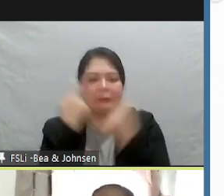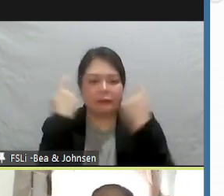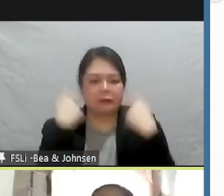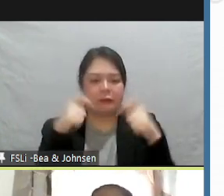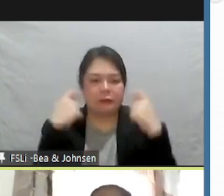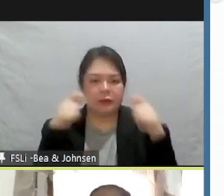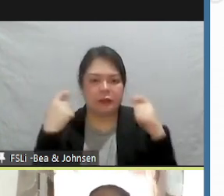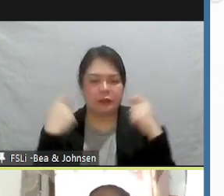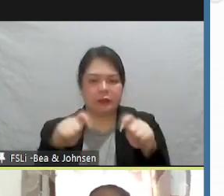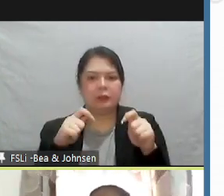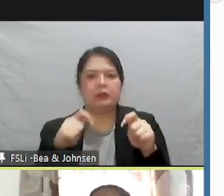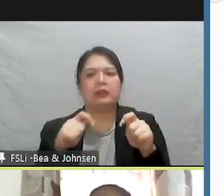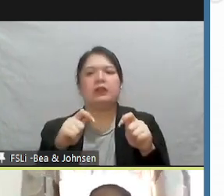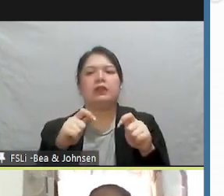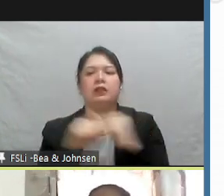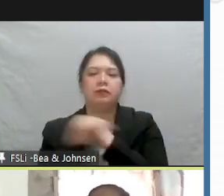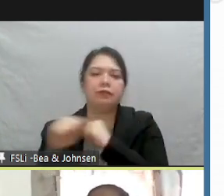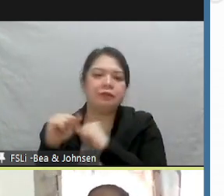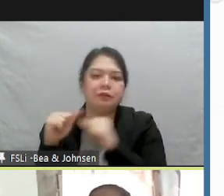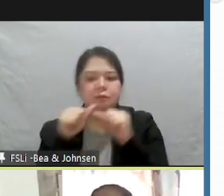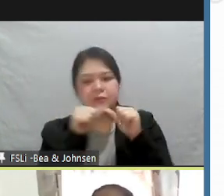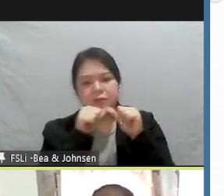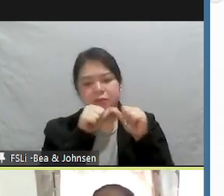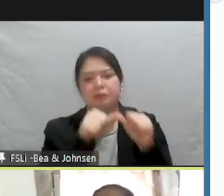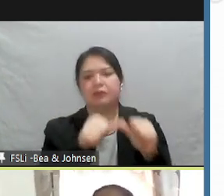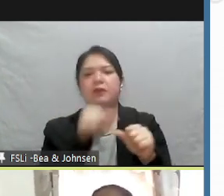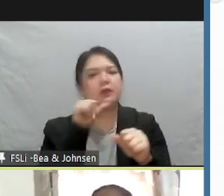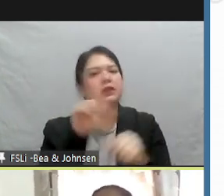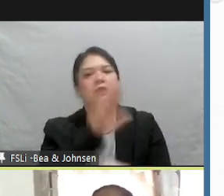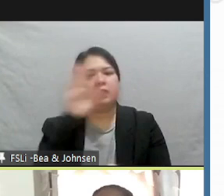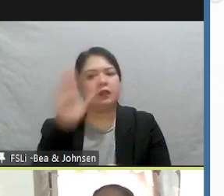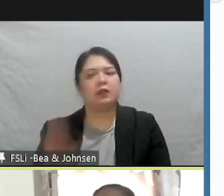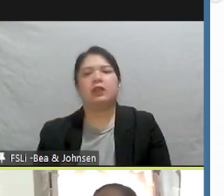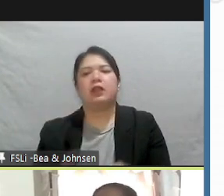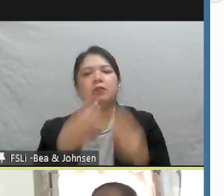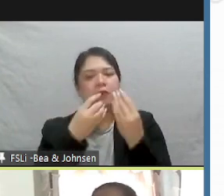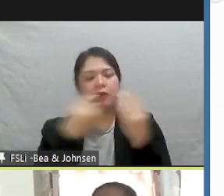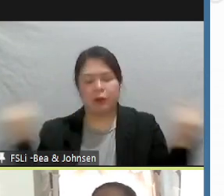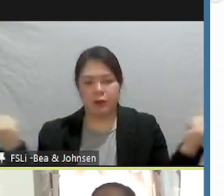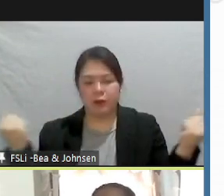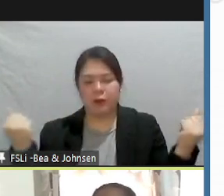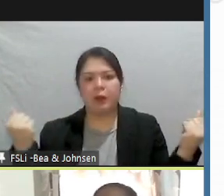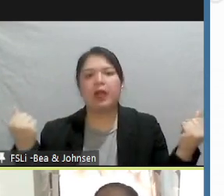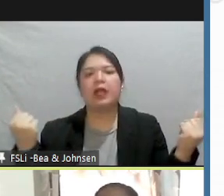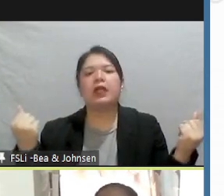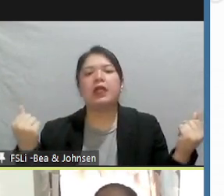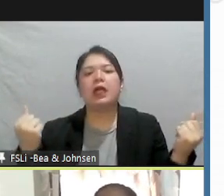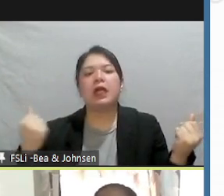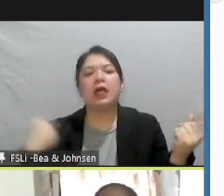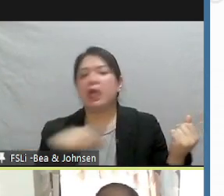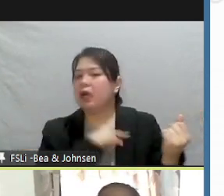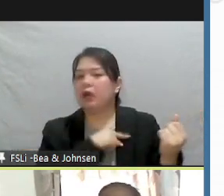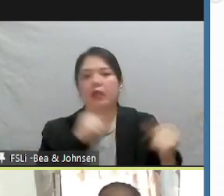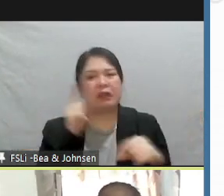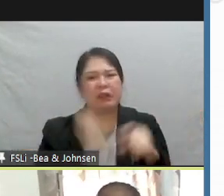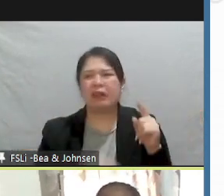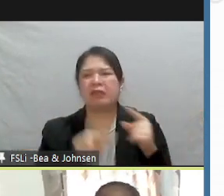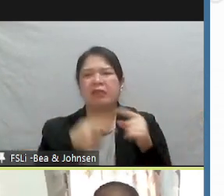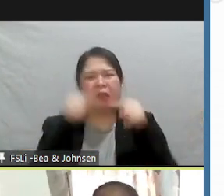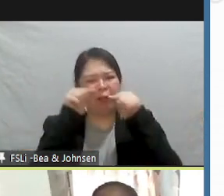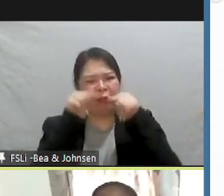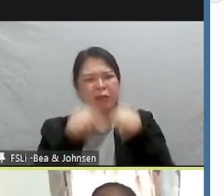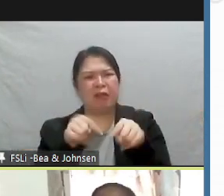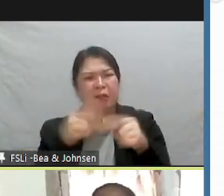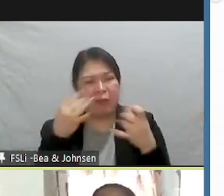ating MTB-MLE, sana hindi po mawala ito. Kasi hindi po namin kaya makipagsabayan, lalo't ang ating